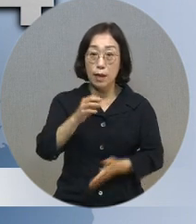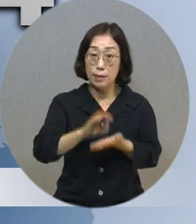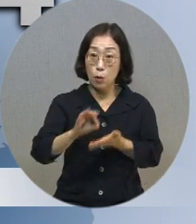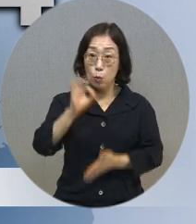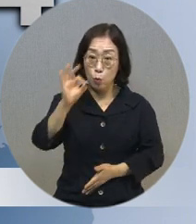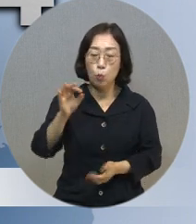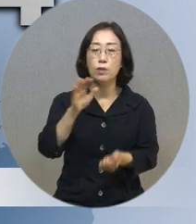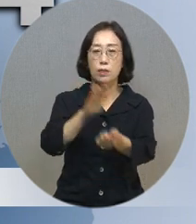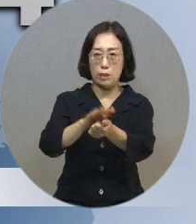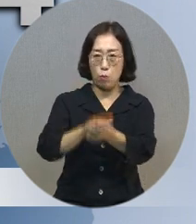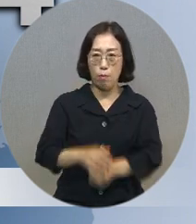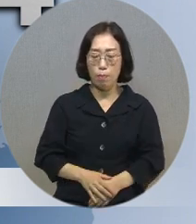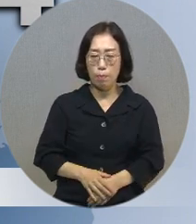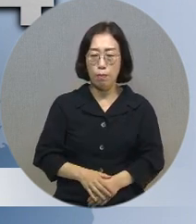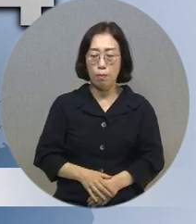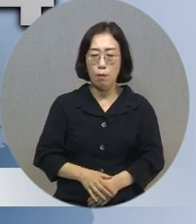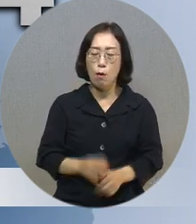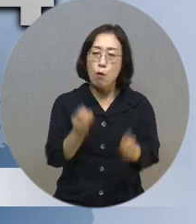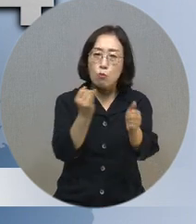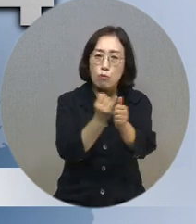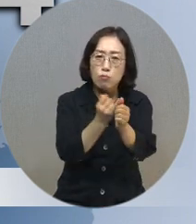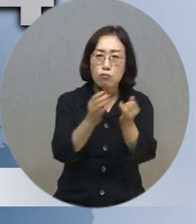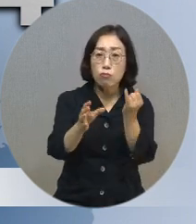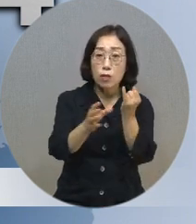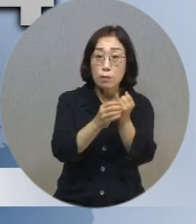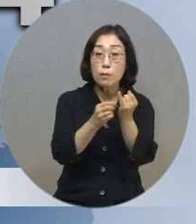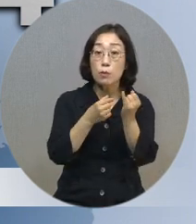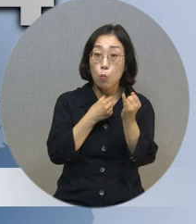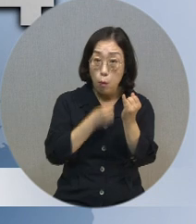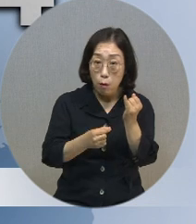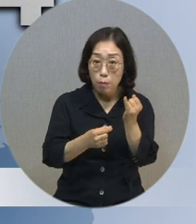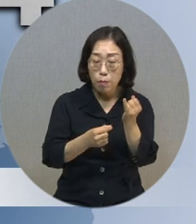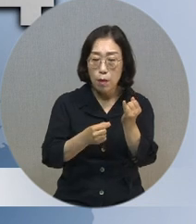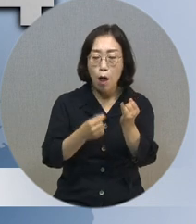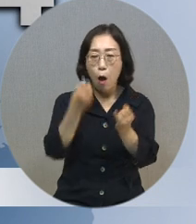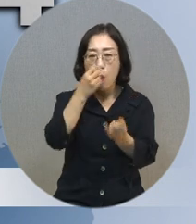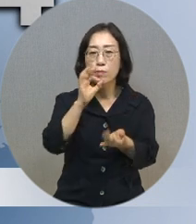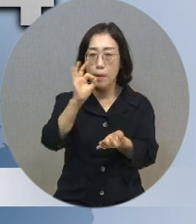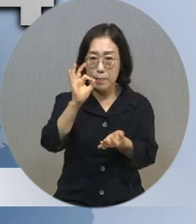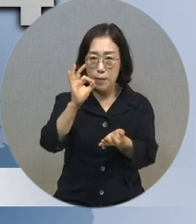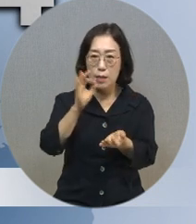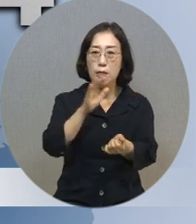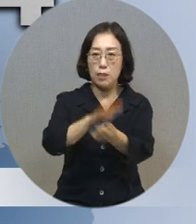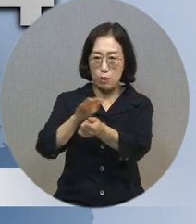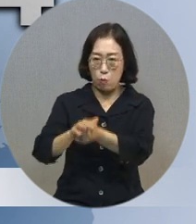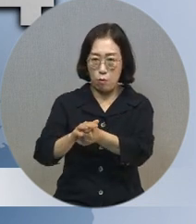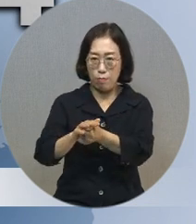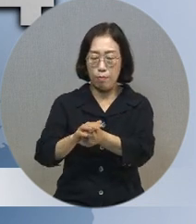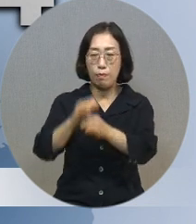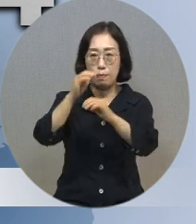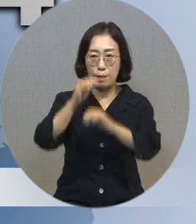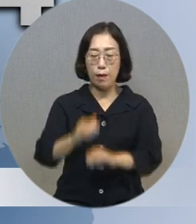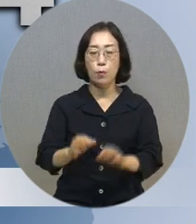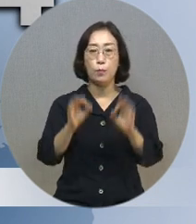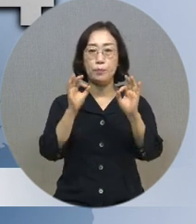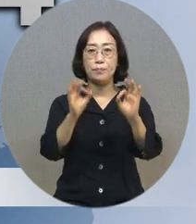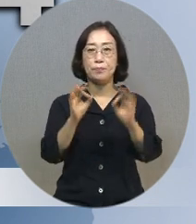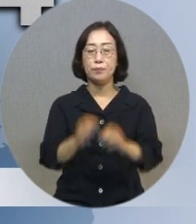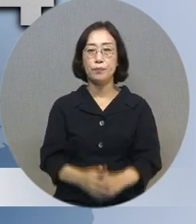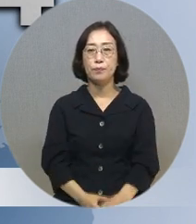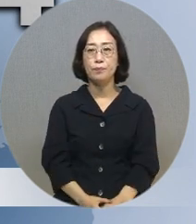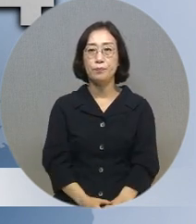지원합니다 임신을 희망하는 부부를 대상으로 검사 비용을 지원하는데요 박예슬 기자가